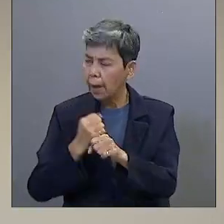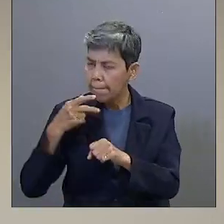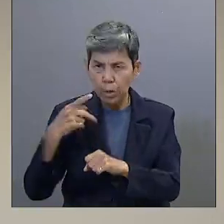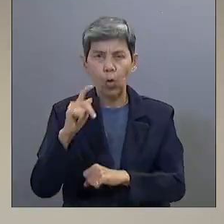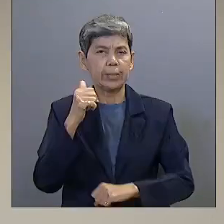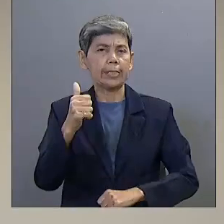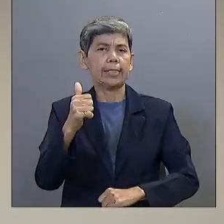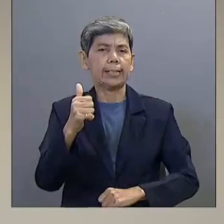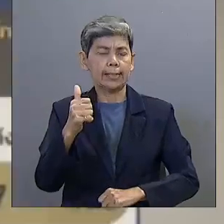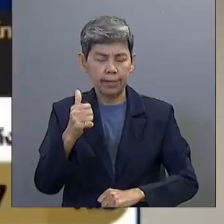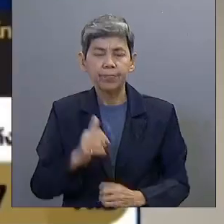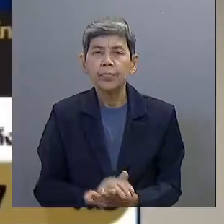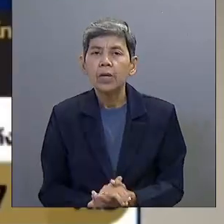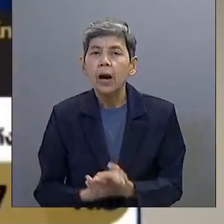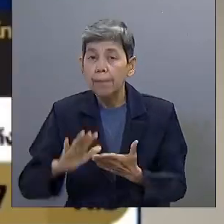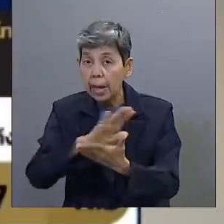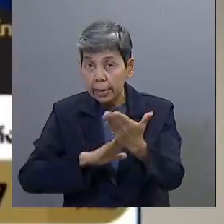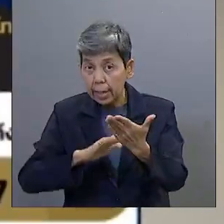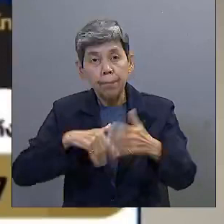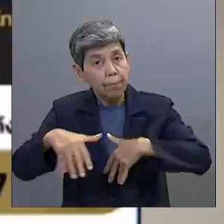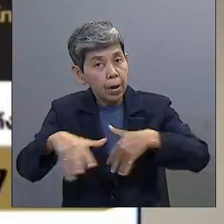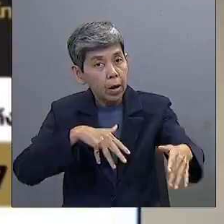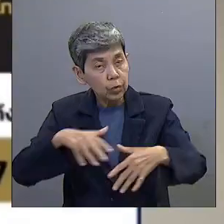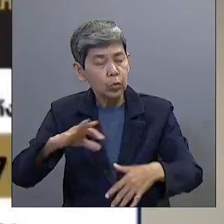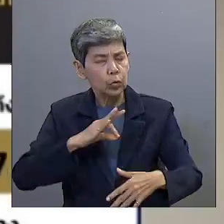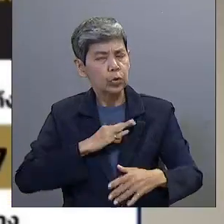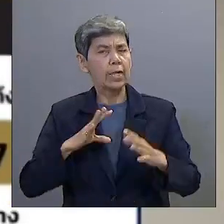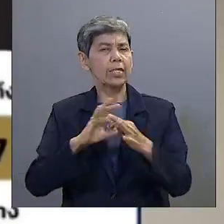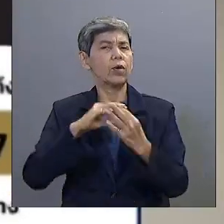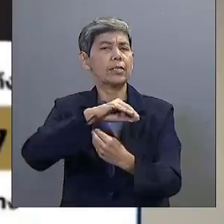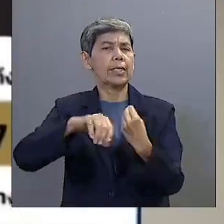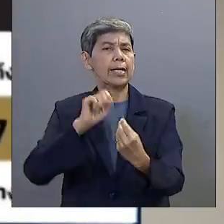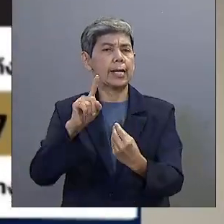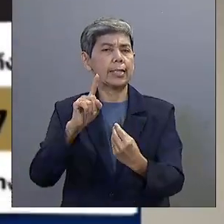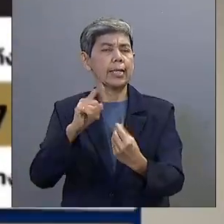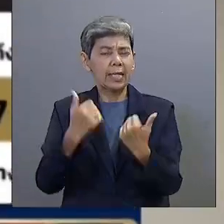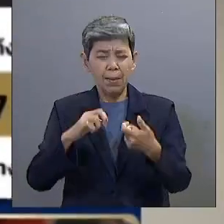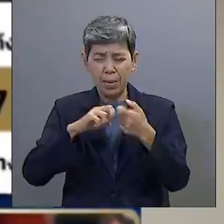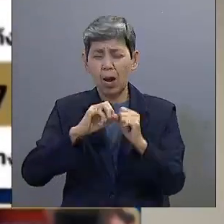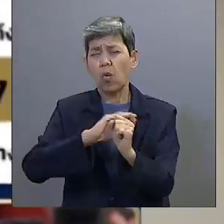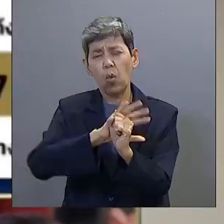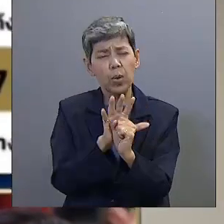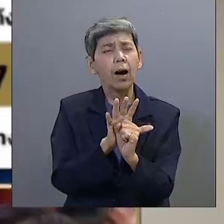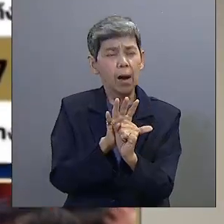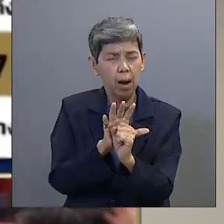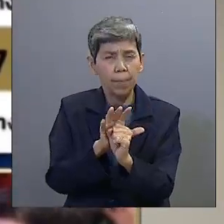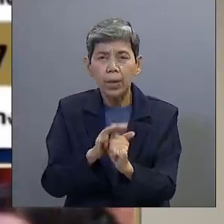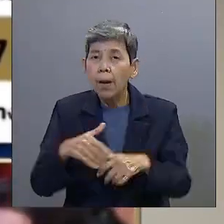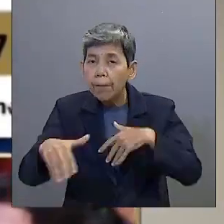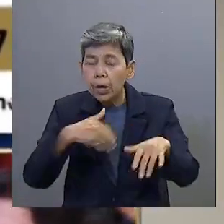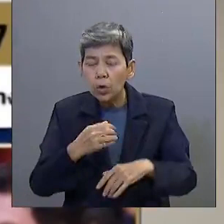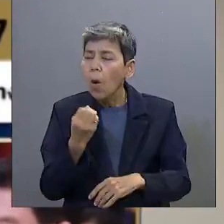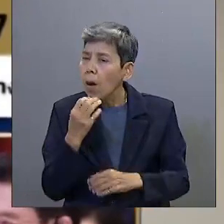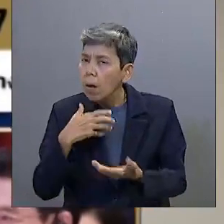ากถึงมากที่สุดที่ประเทศและประชาชนจะได้รับต่อการกระตุ้นเศรษฐกิจหลังวิกฤตโควิด-19และประชาชนส่วน